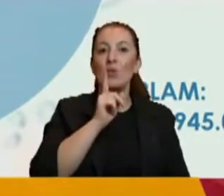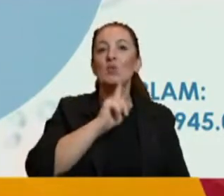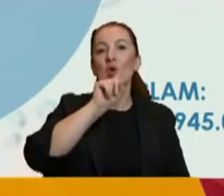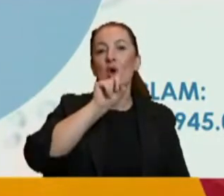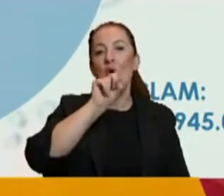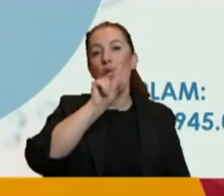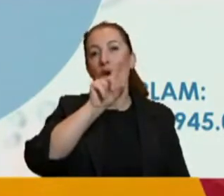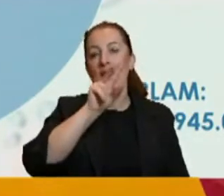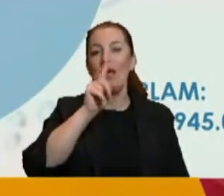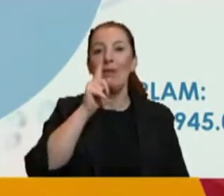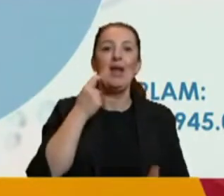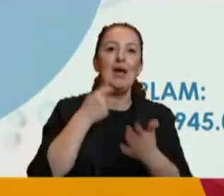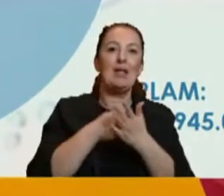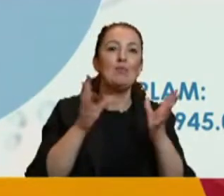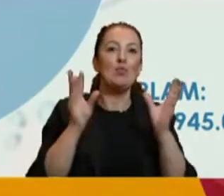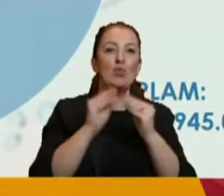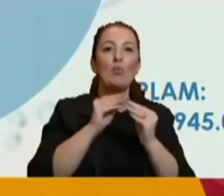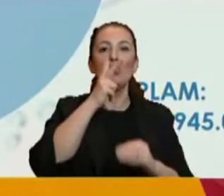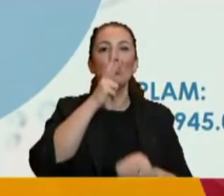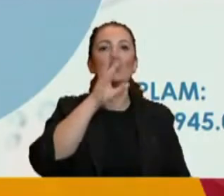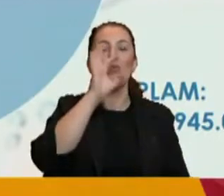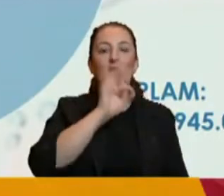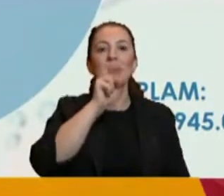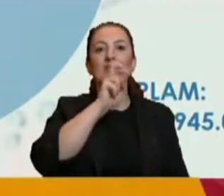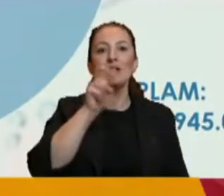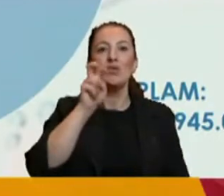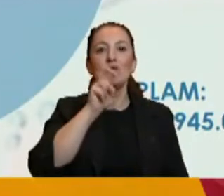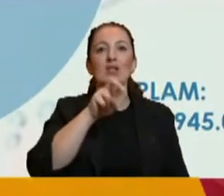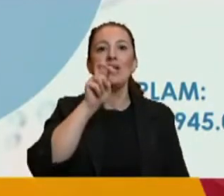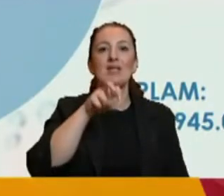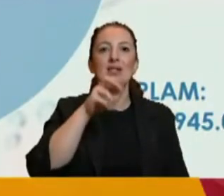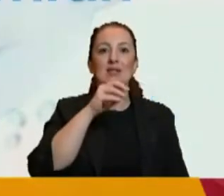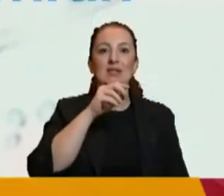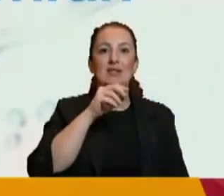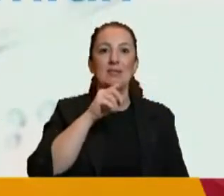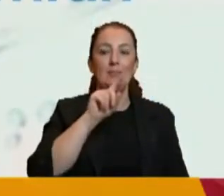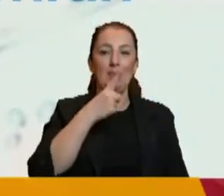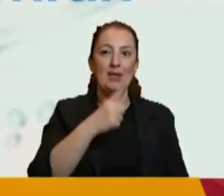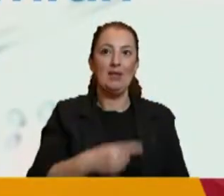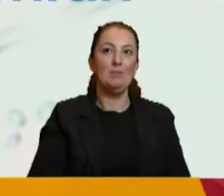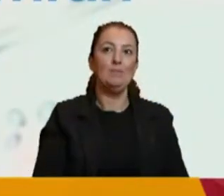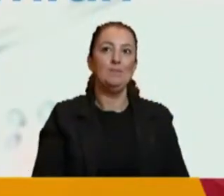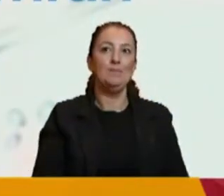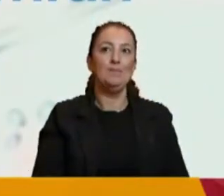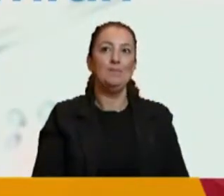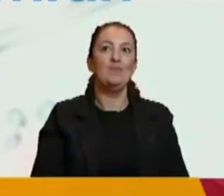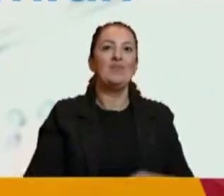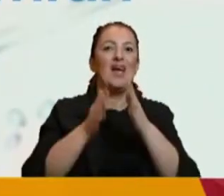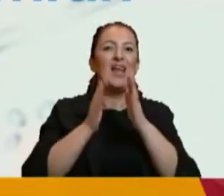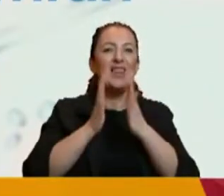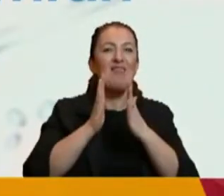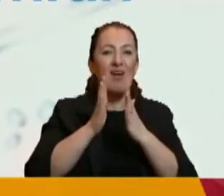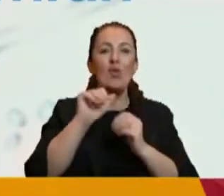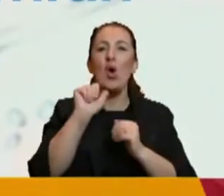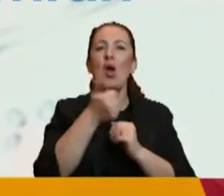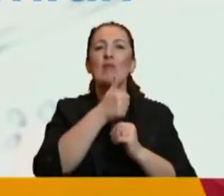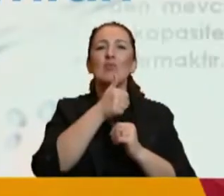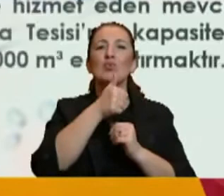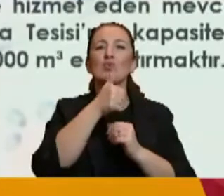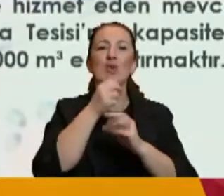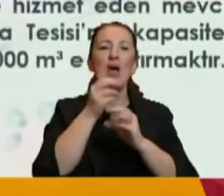12'lik bir yatırım toplamda 3 milyar 888 milyon bu devam eden önemli atıksu